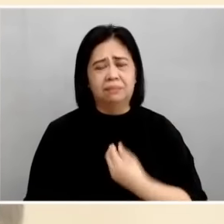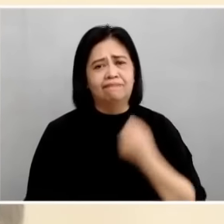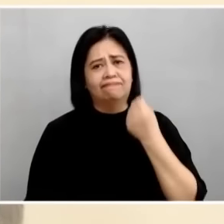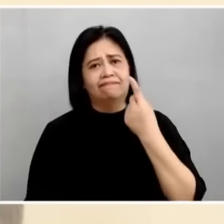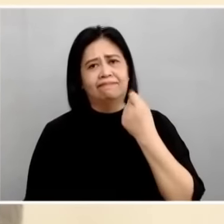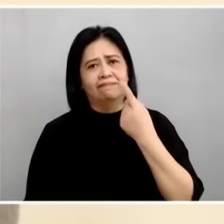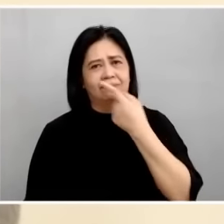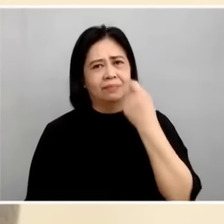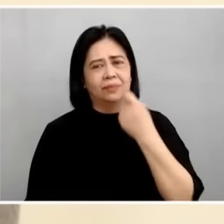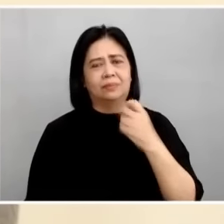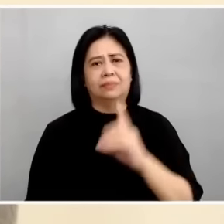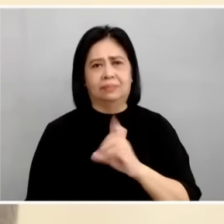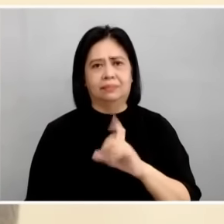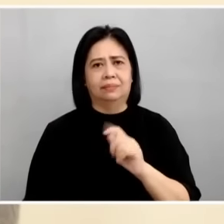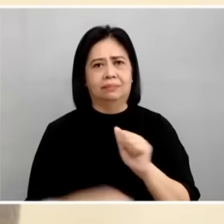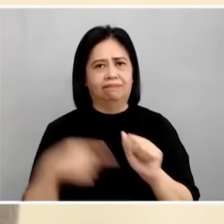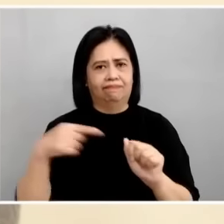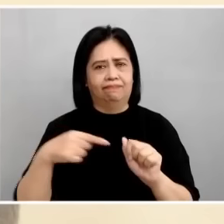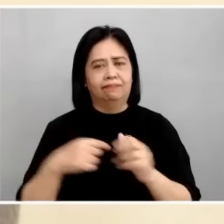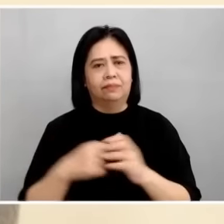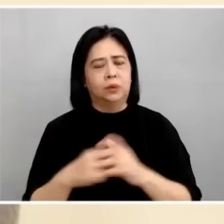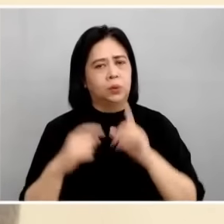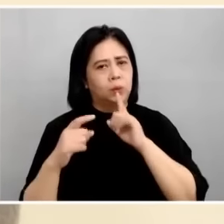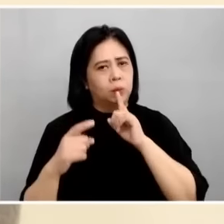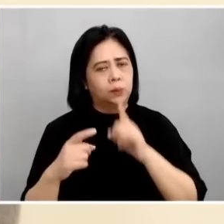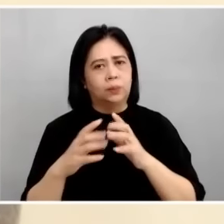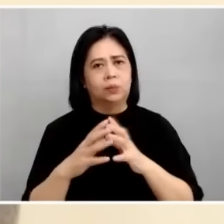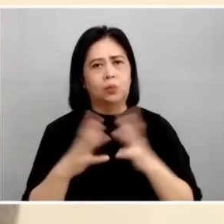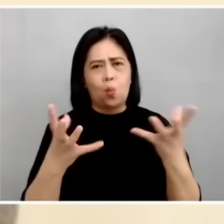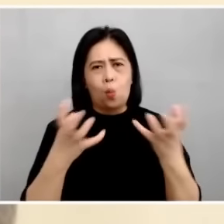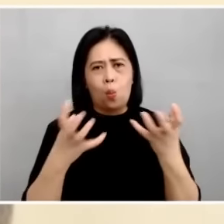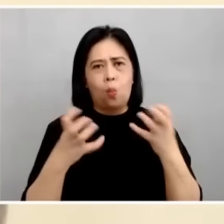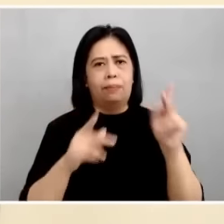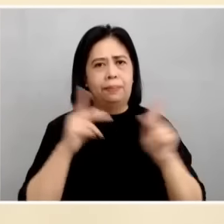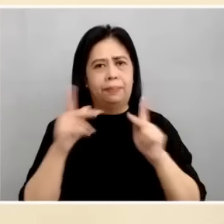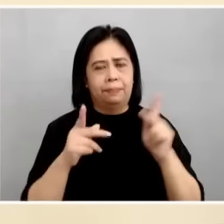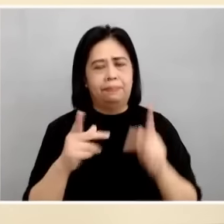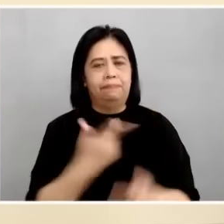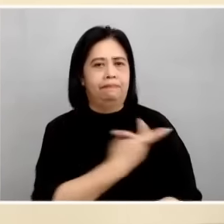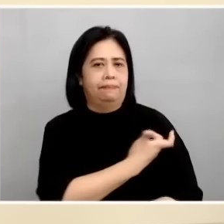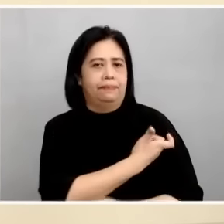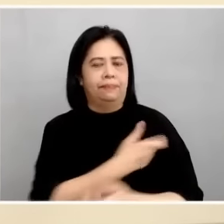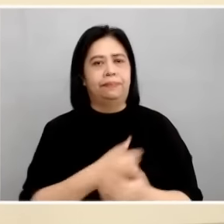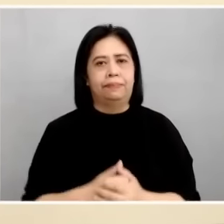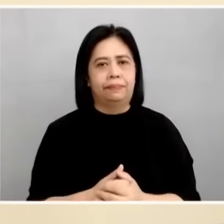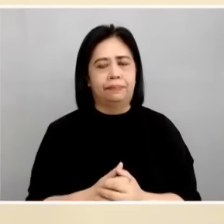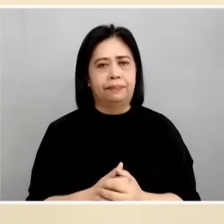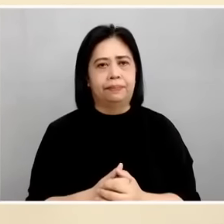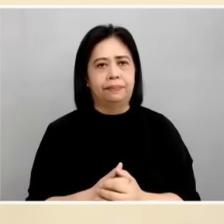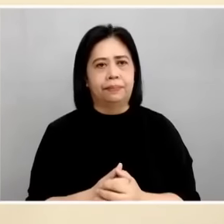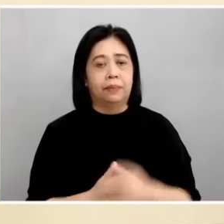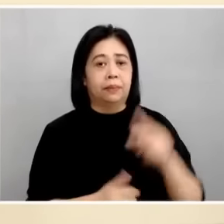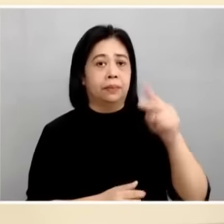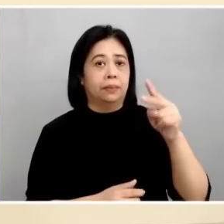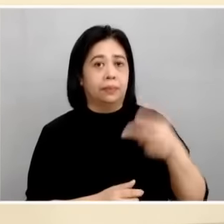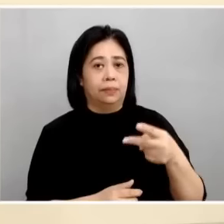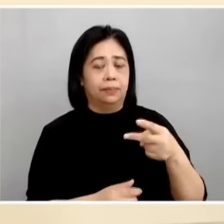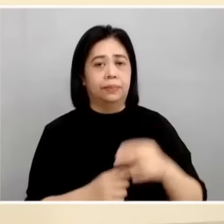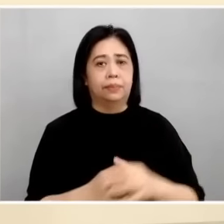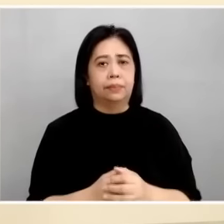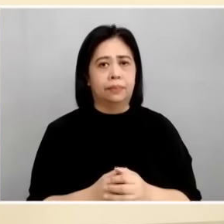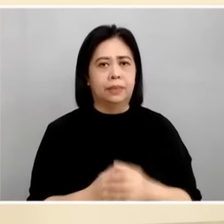sa Delta variant, no? Talagang gustong-gusto na ng tao ng bakuna. Pangalawa, I